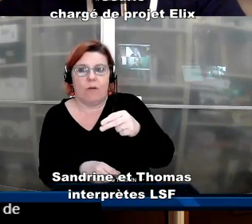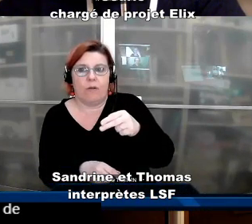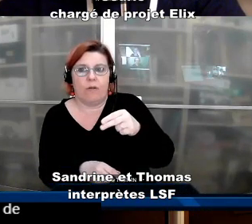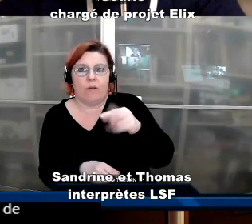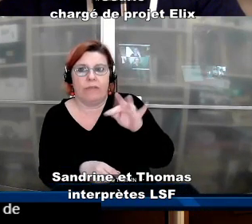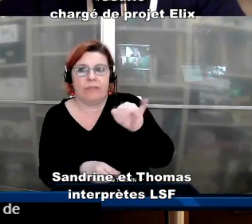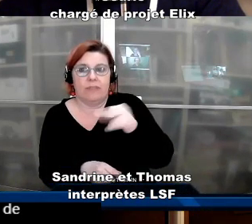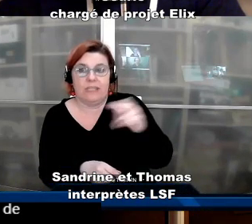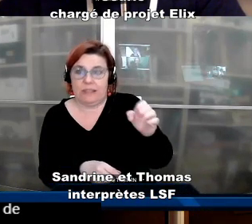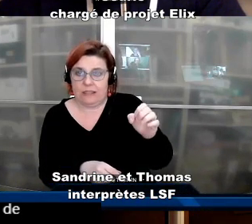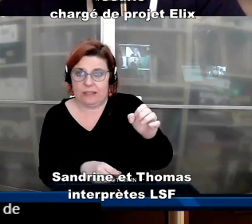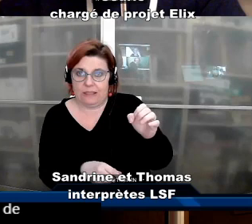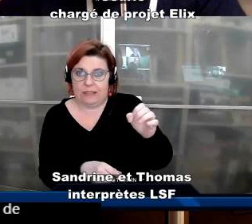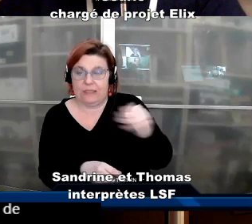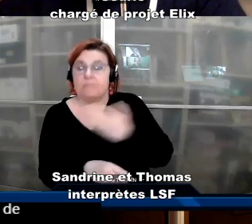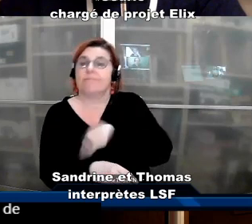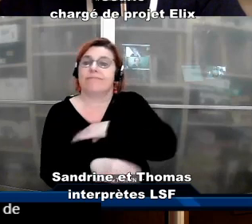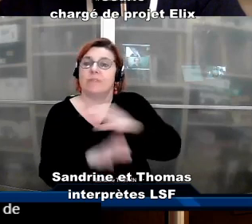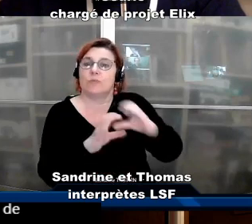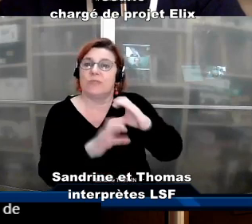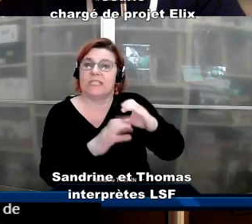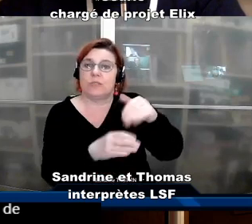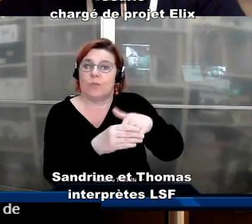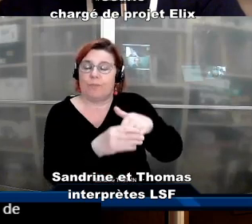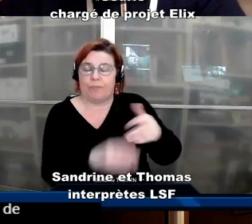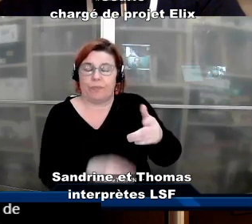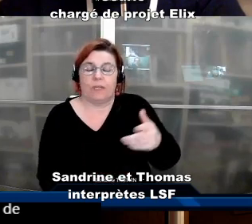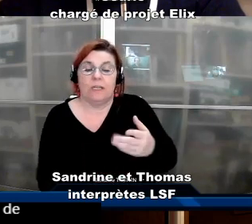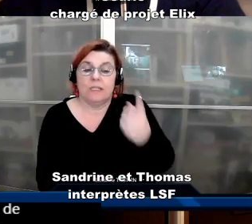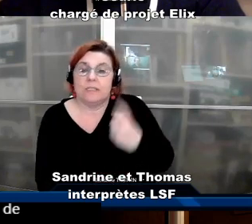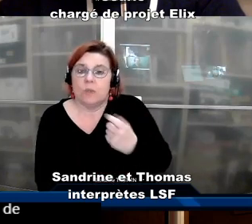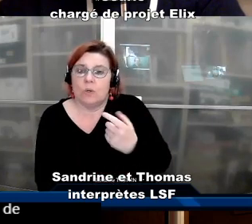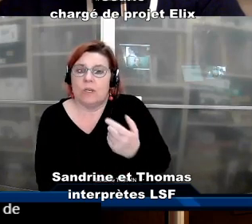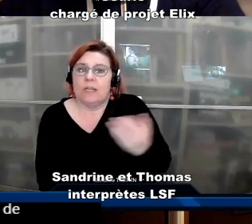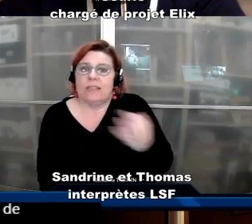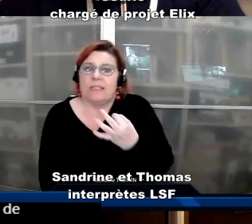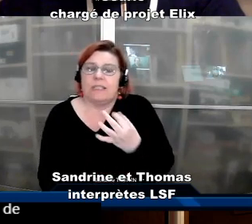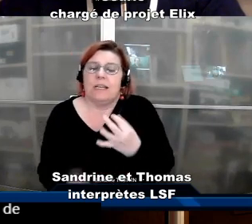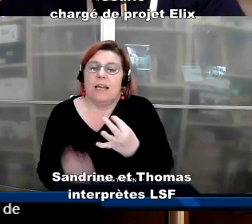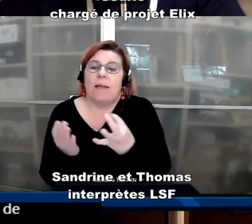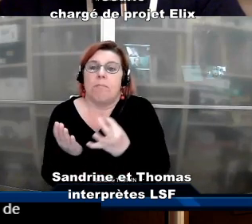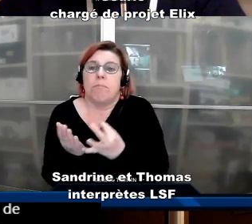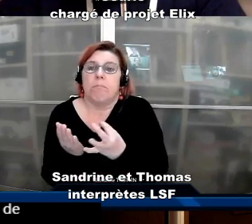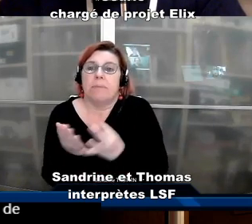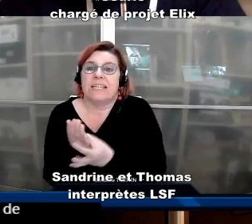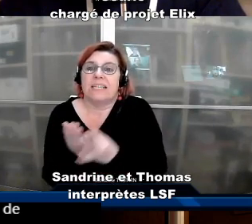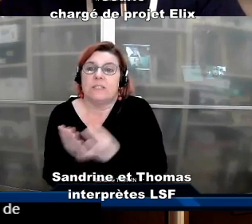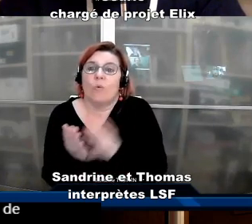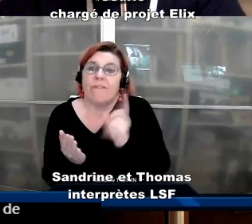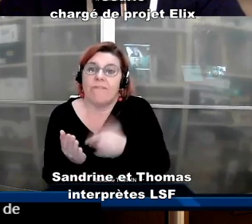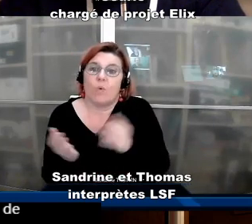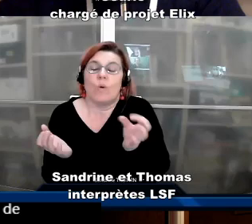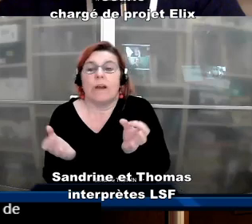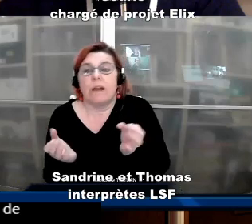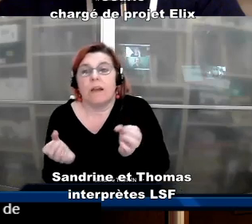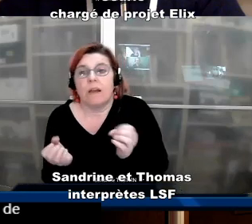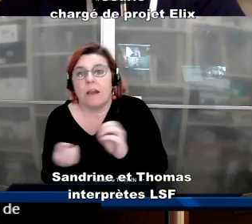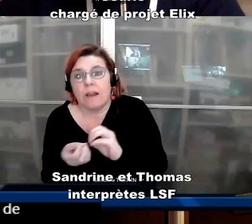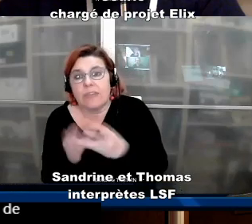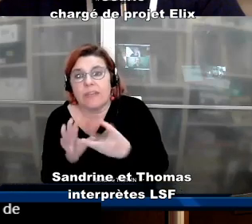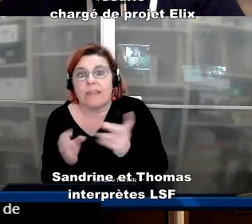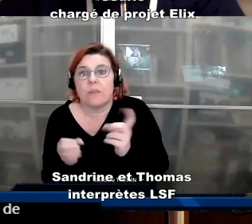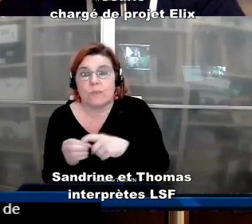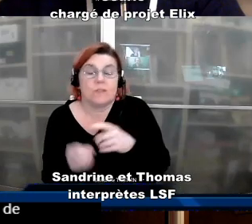dans l'association, qui me signale une question. L'application nécessite une faut-elle une connexion Internet pour être utilisée? Donc la réponse est oui,